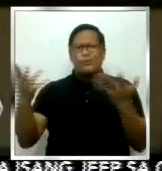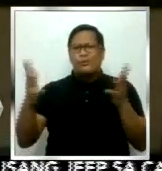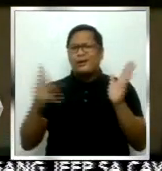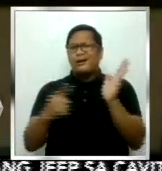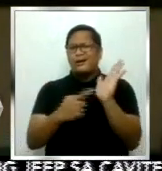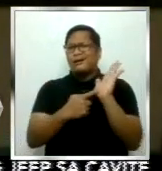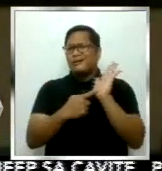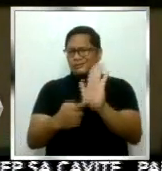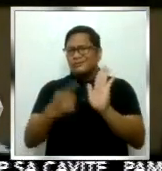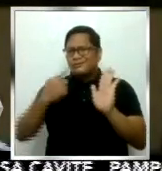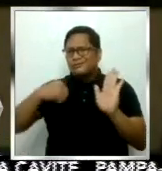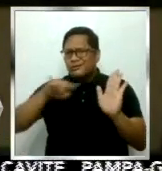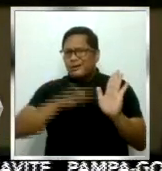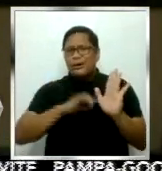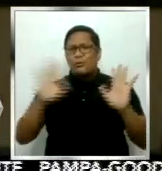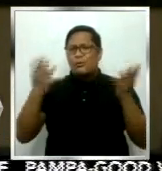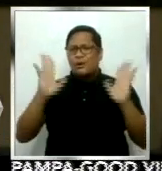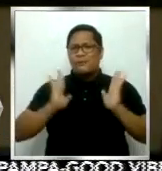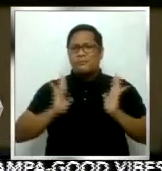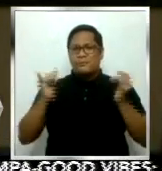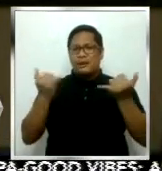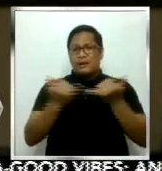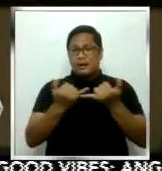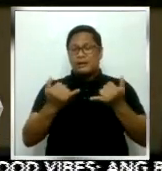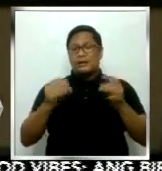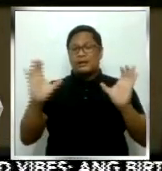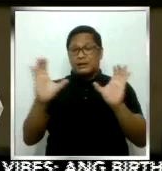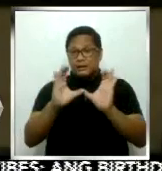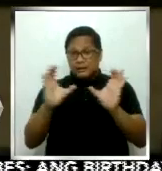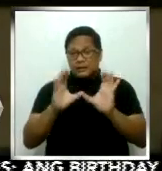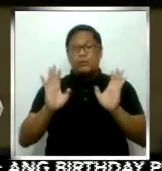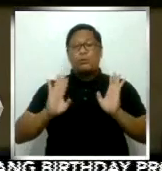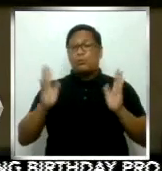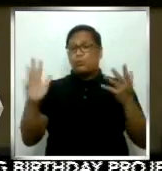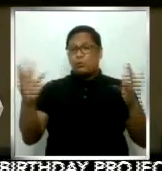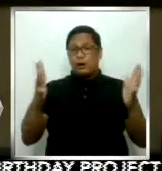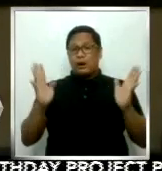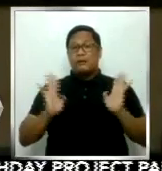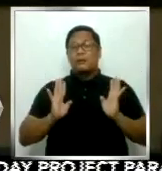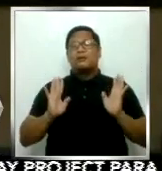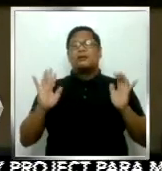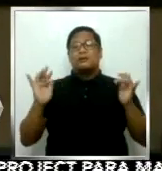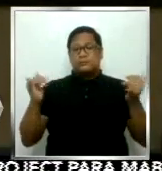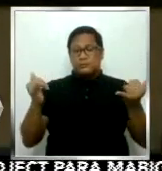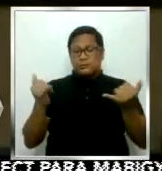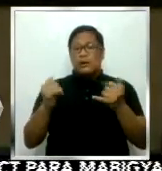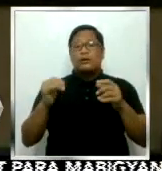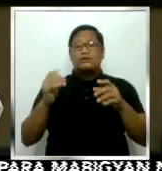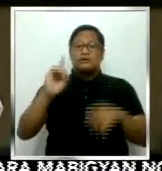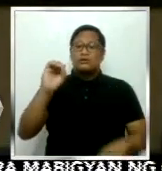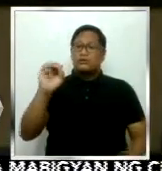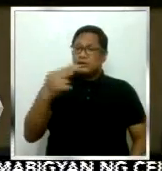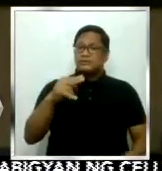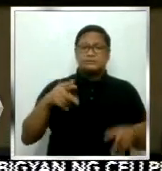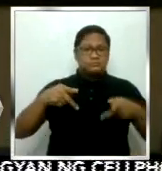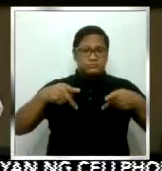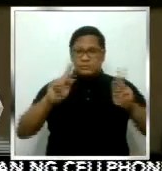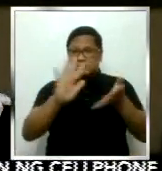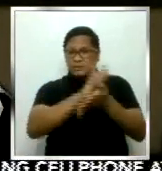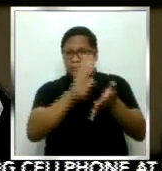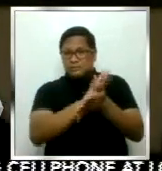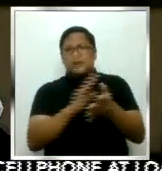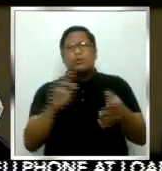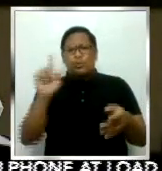po silang barangay clearance, wala po silang building permit, wala po silang DOH permit. So ayun po yung lagi naming hinahanap and